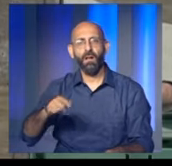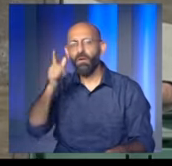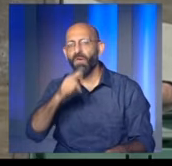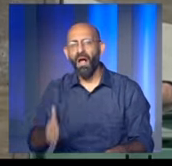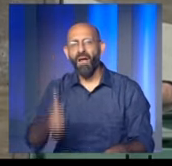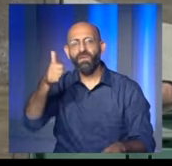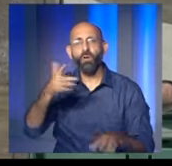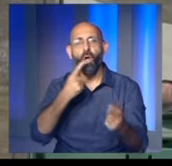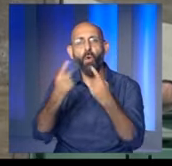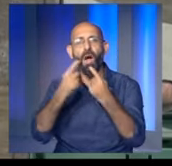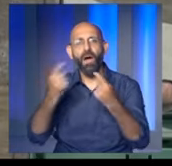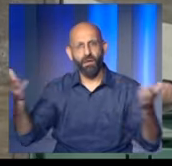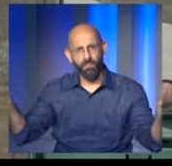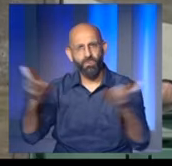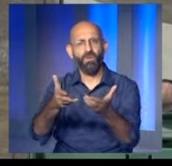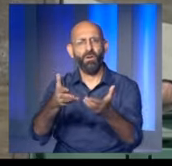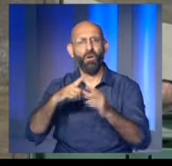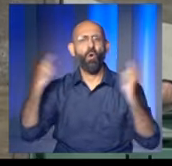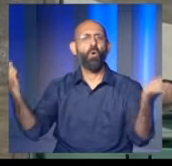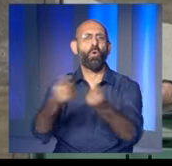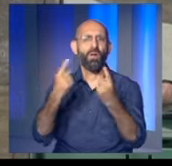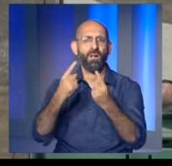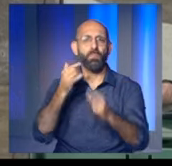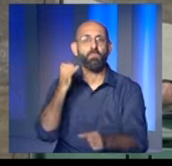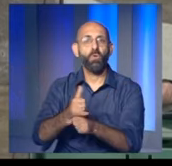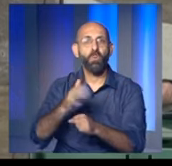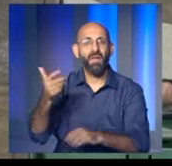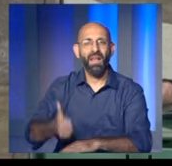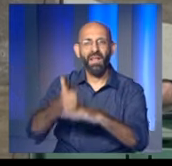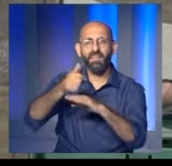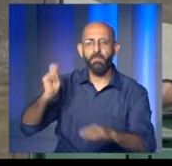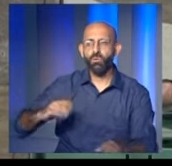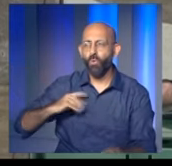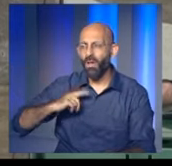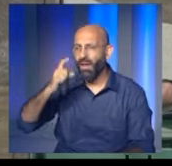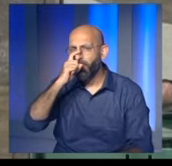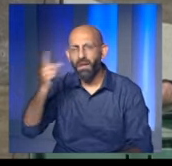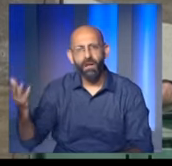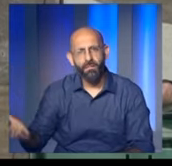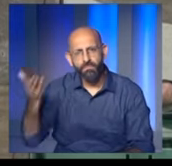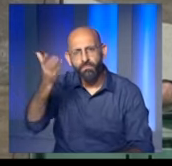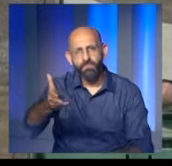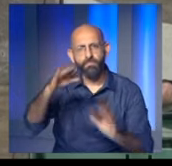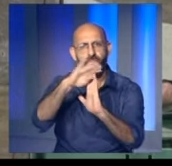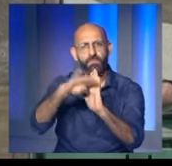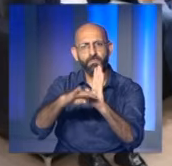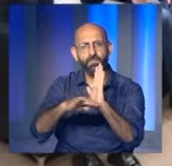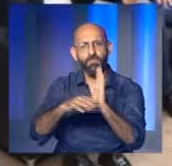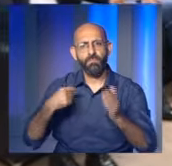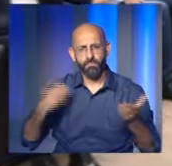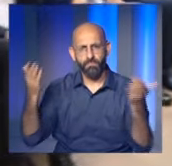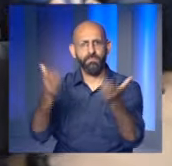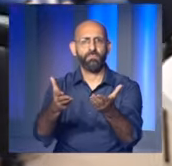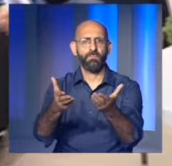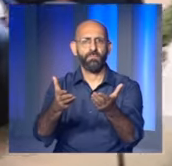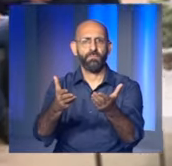برأينا إلا بالتلاقي، بالحوار أو بالتشاور كما أسماه مؤخرا الرئيس بري.